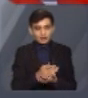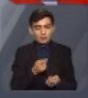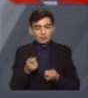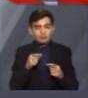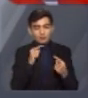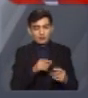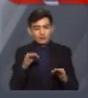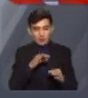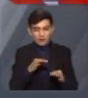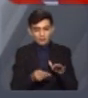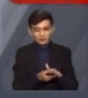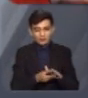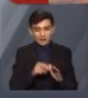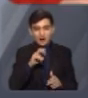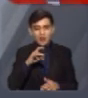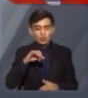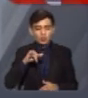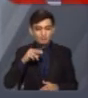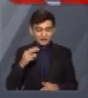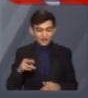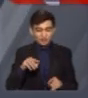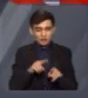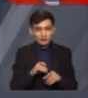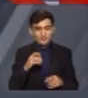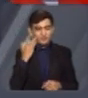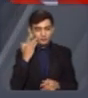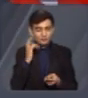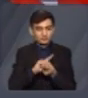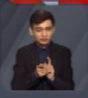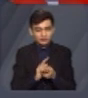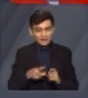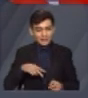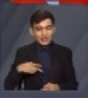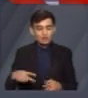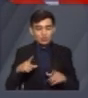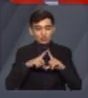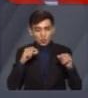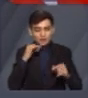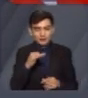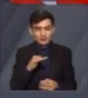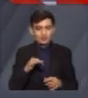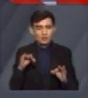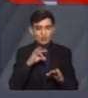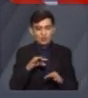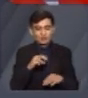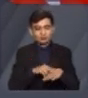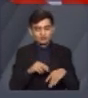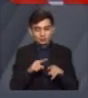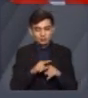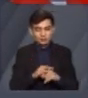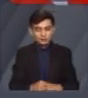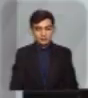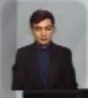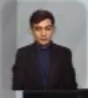руководителей департамента предложили чаще менять директоров в школах и упразднить районное отделение предпринимательства